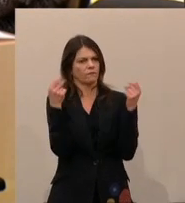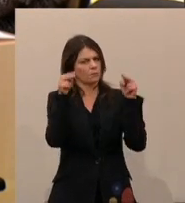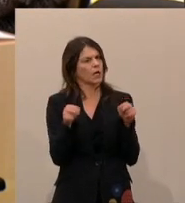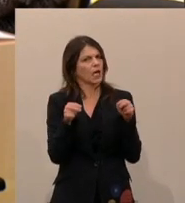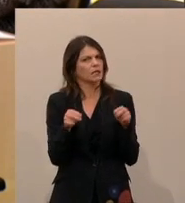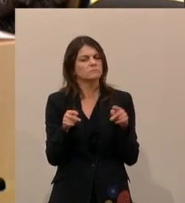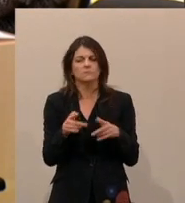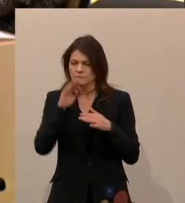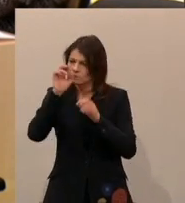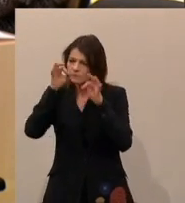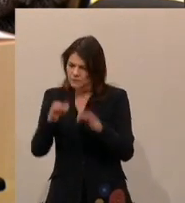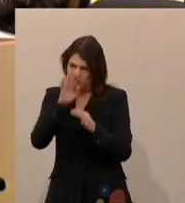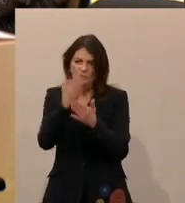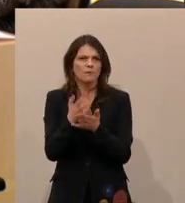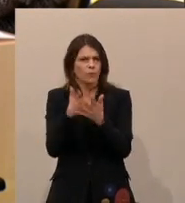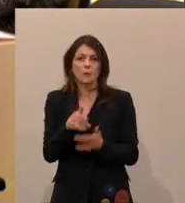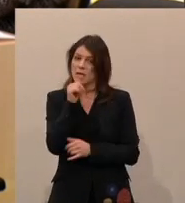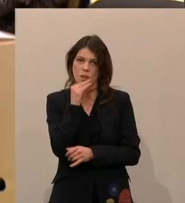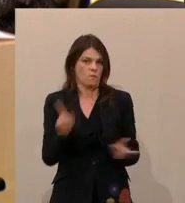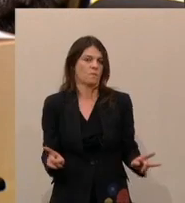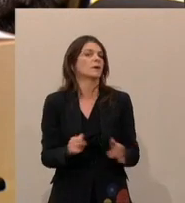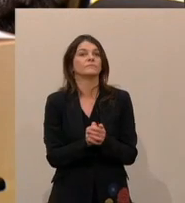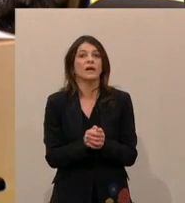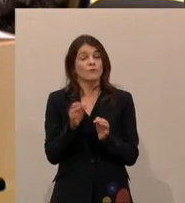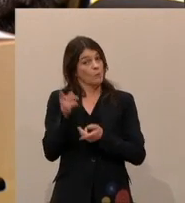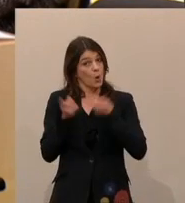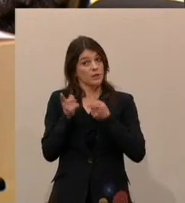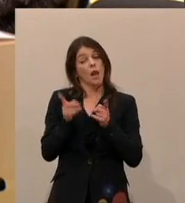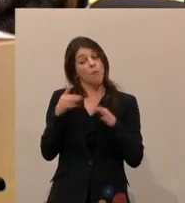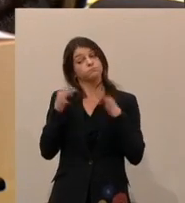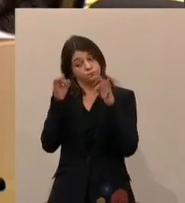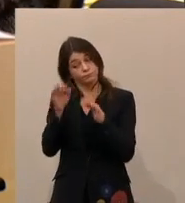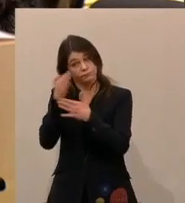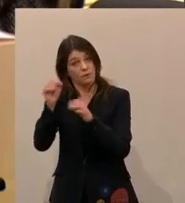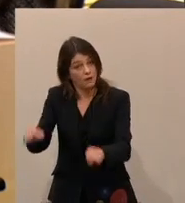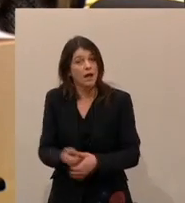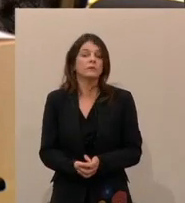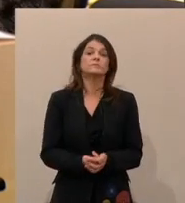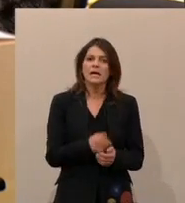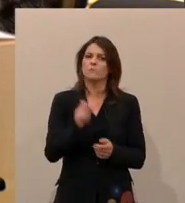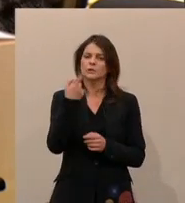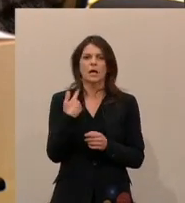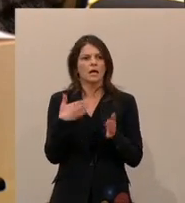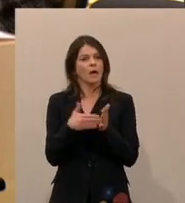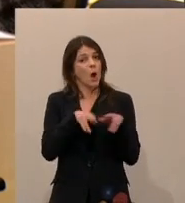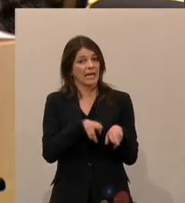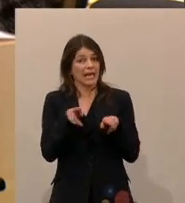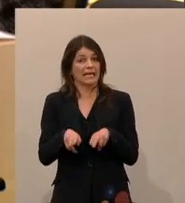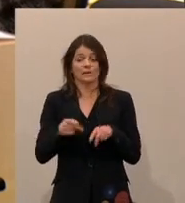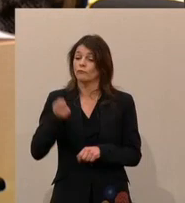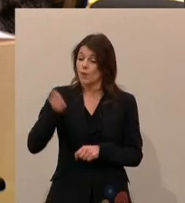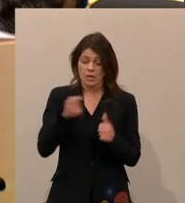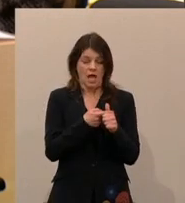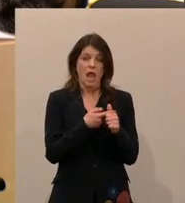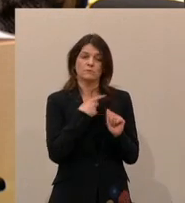gewerberechtlichen Zuverlässigkeitsprüfung nicht ausreichend. Zur Beurteilung der Zuverlässigkeit dienen insbesondere gerichtliche